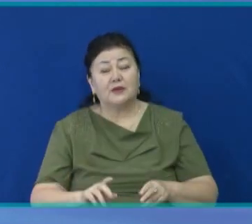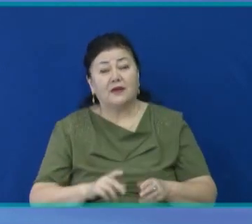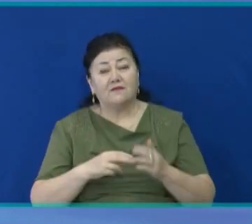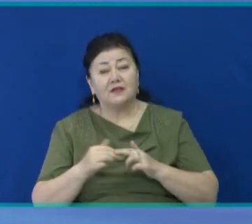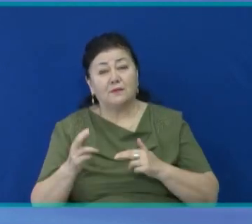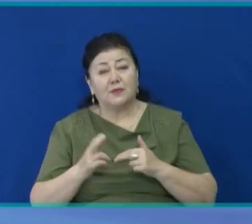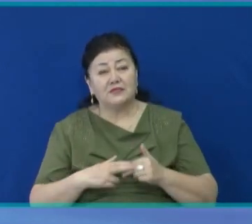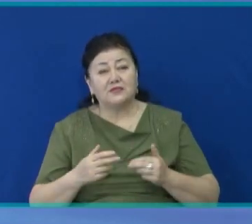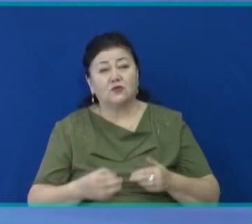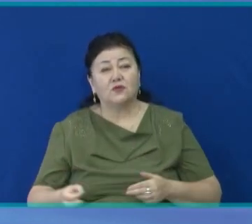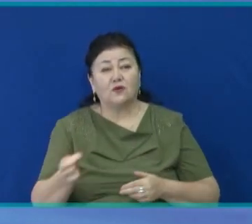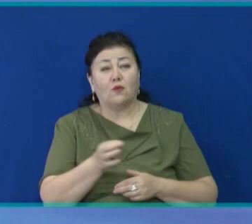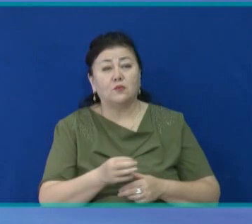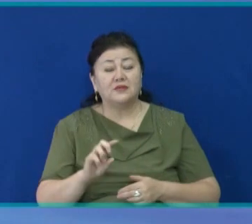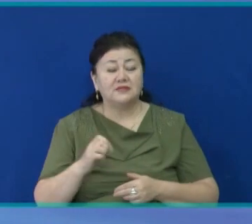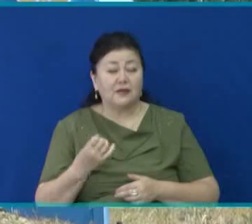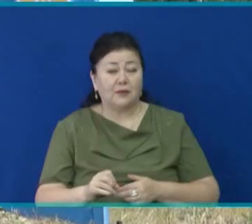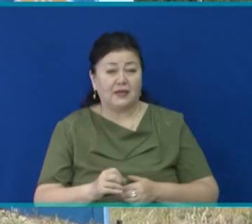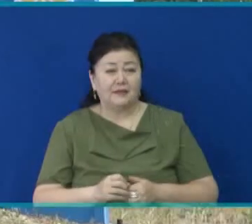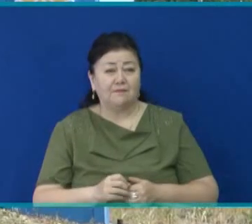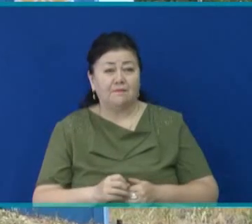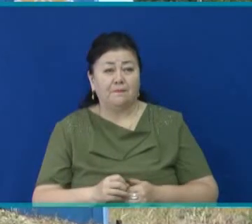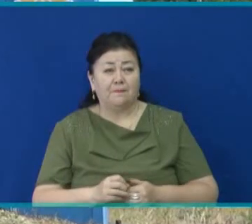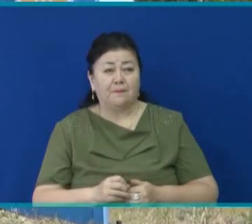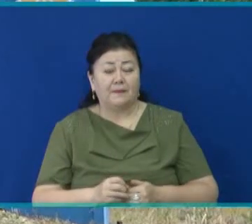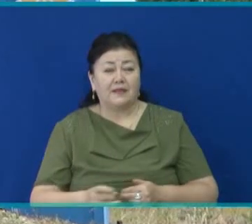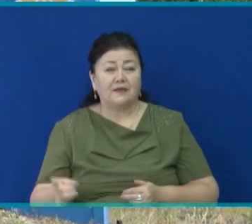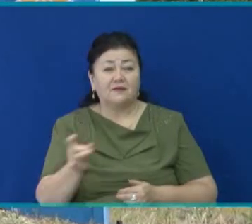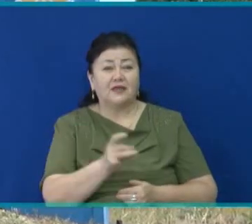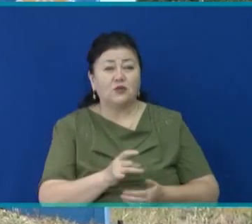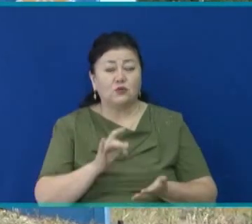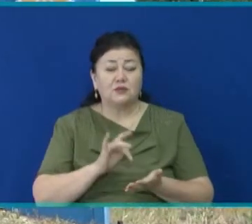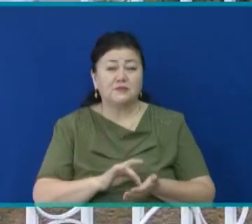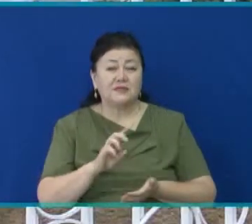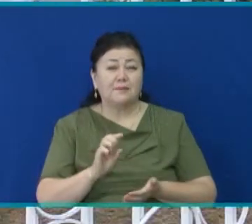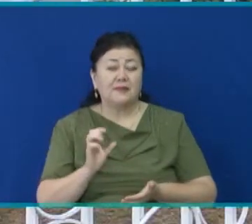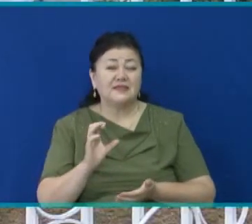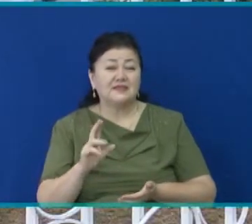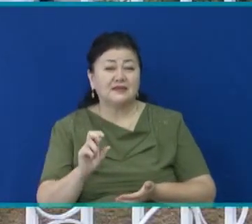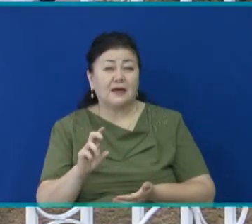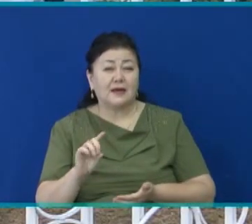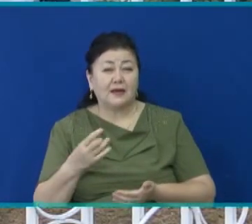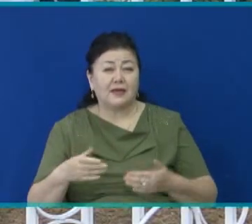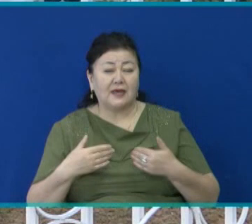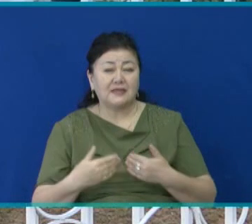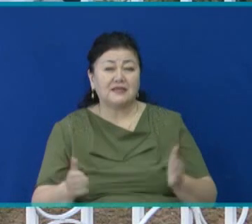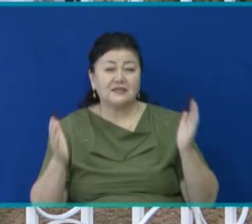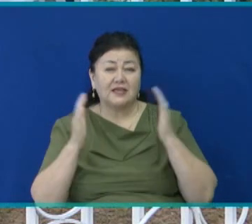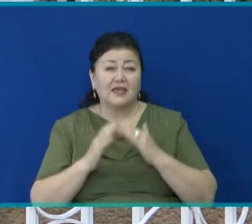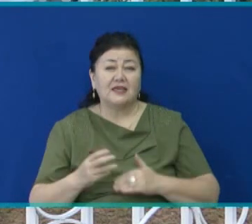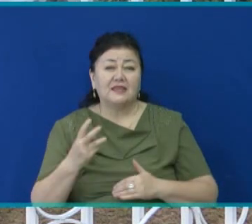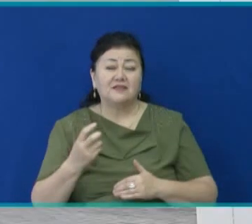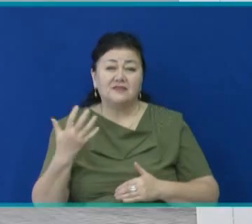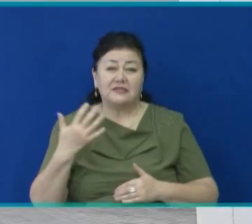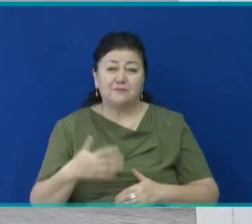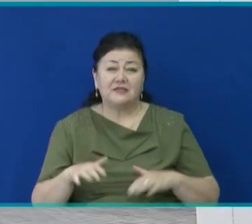области Абай. Подробнее в видеоматериале. В районном центре Бесхарагайского района открылась мечеть на 250